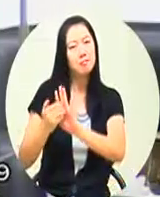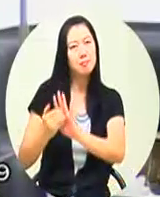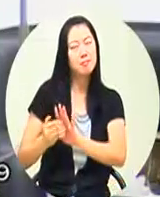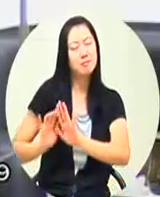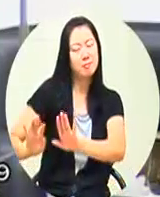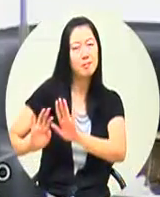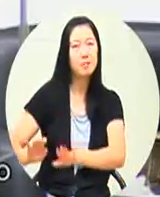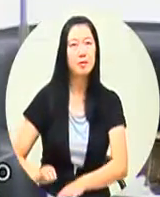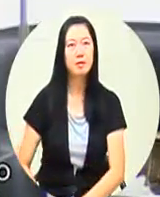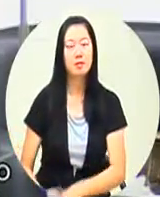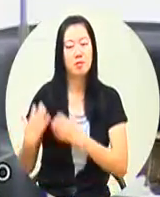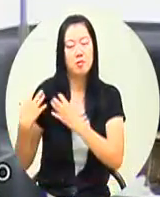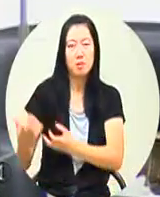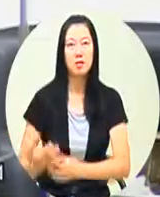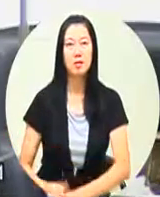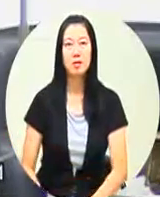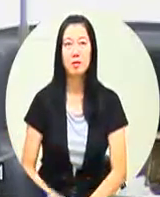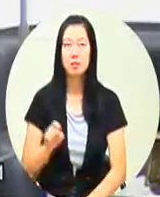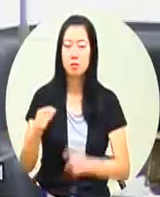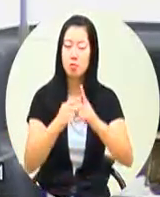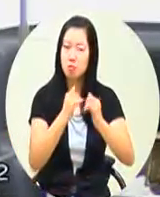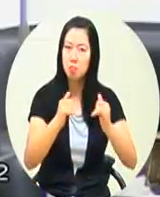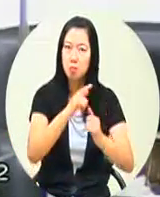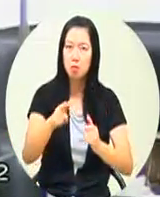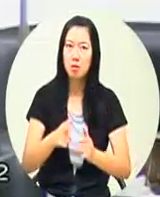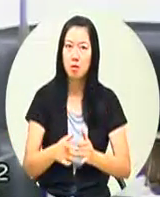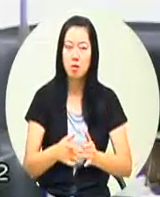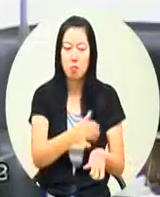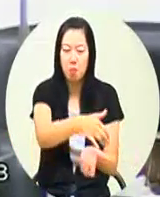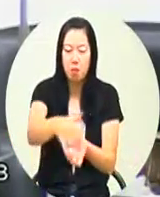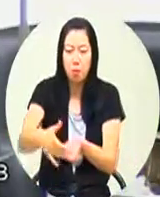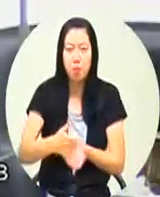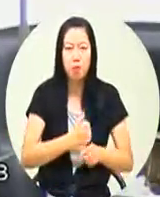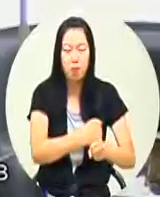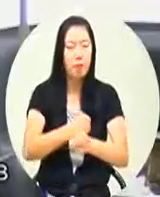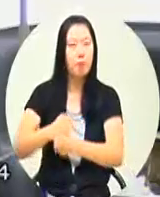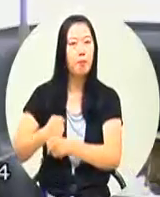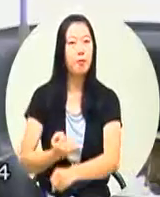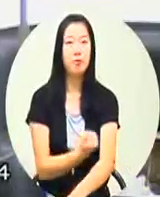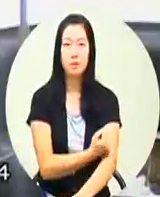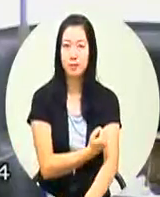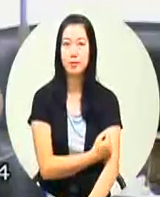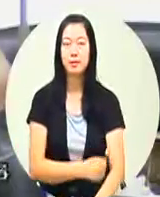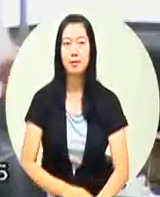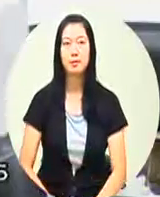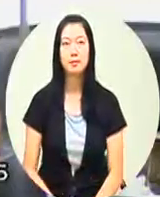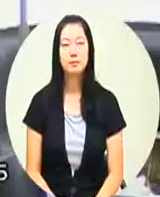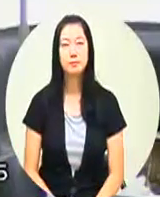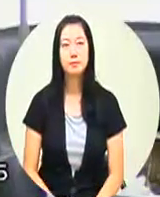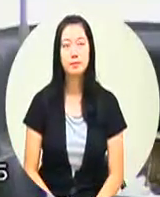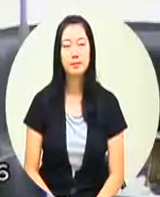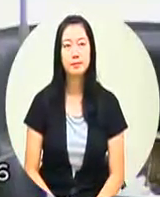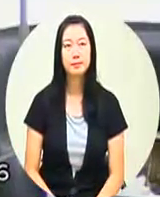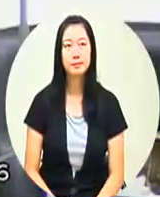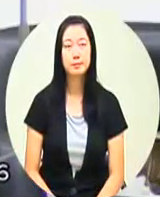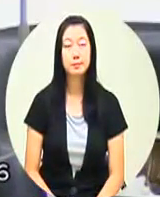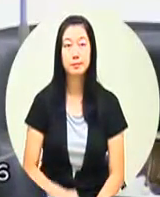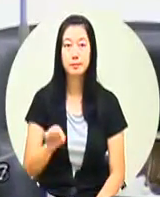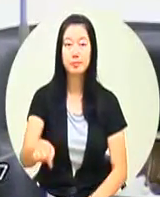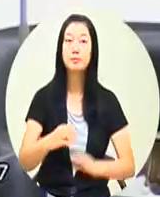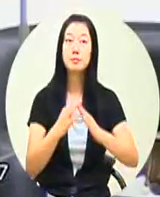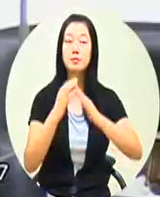影，迄是市民是话艰苦，干要迁哪里啊少哦。啊，所以我是跟他讲，是不是我们整个市